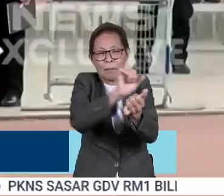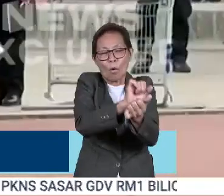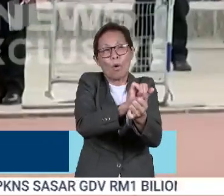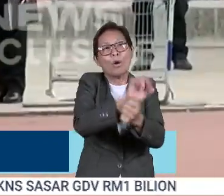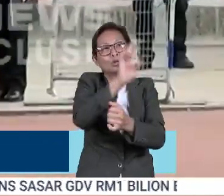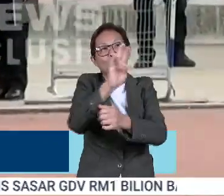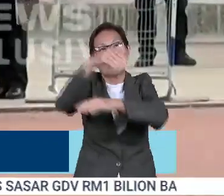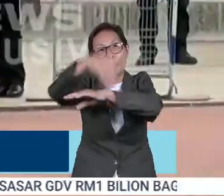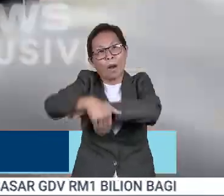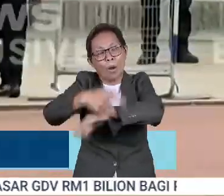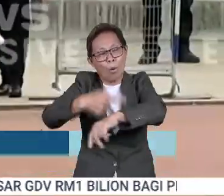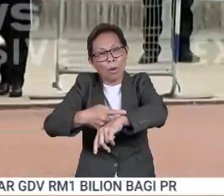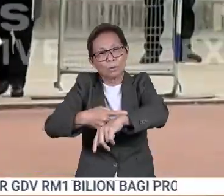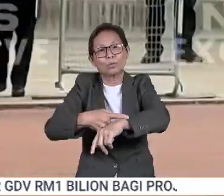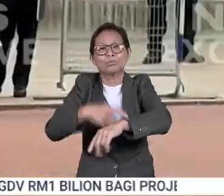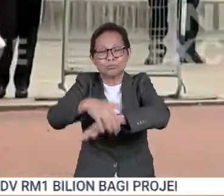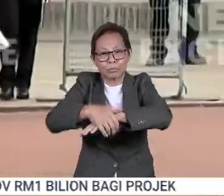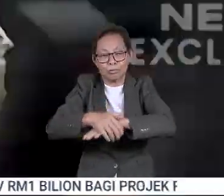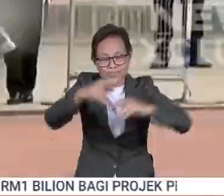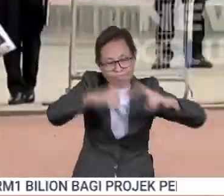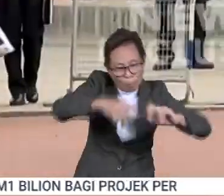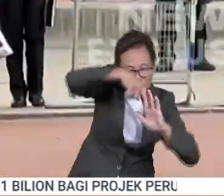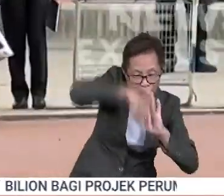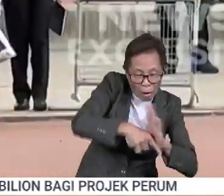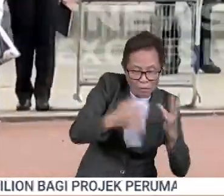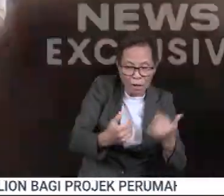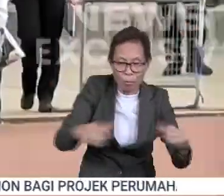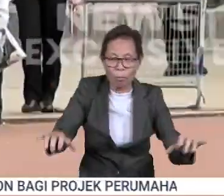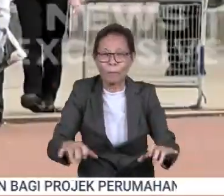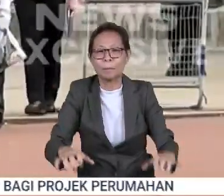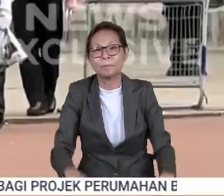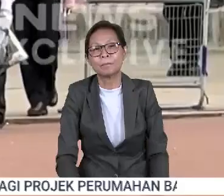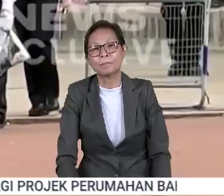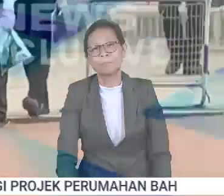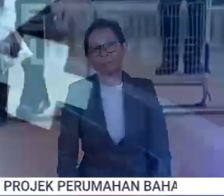pukul 07.00 malam Waktu tempat catatan lanjut sedang dijalankan